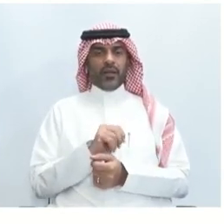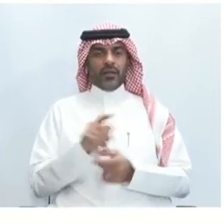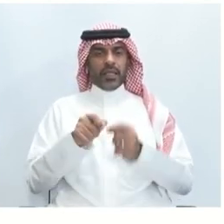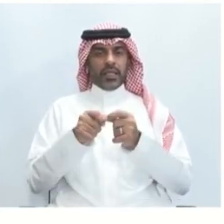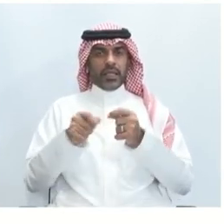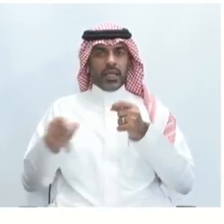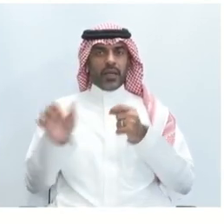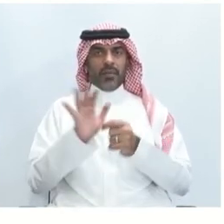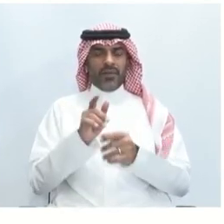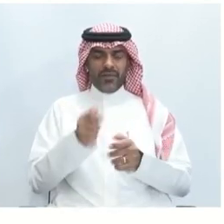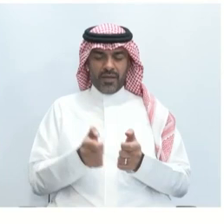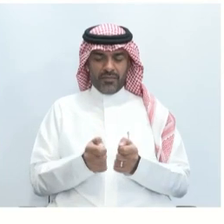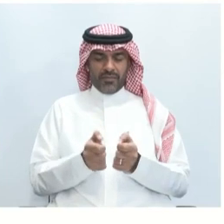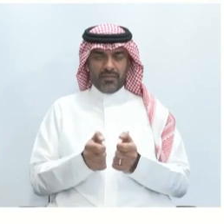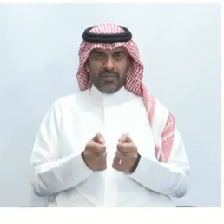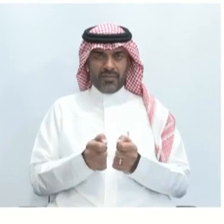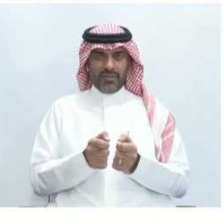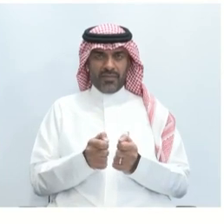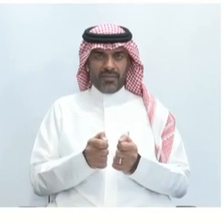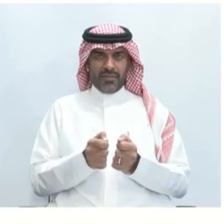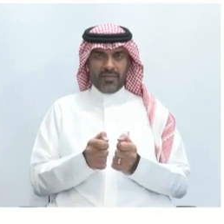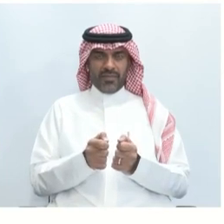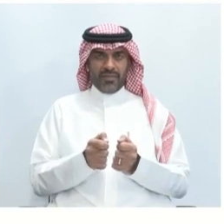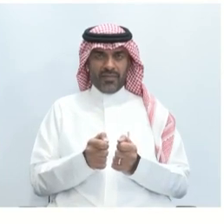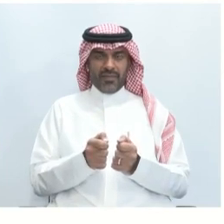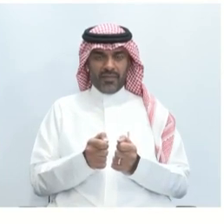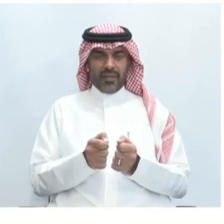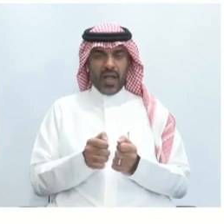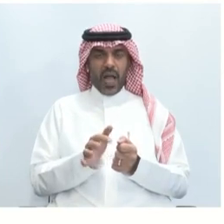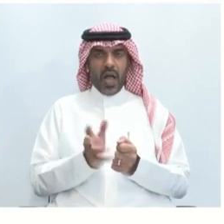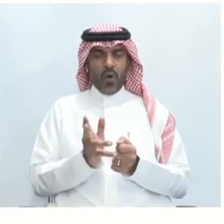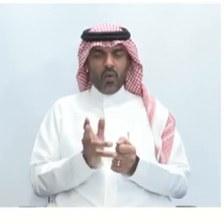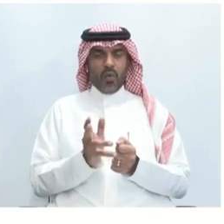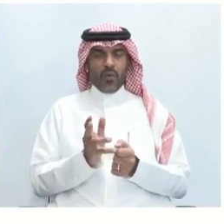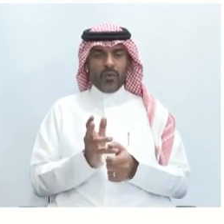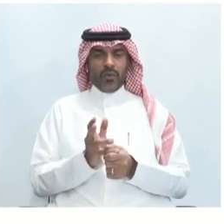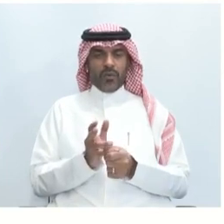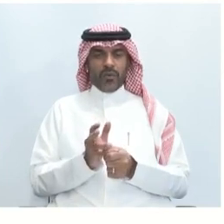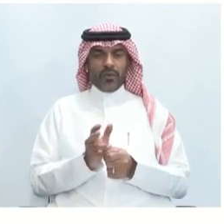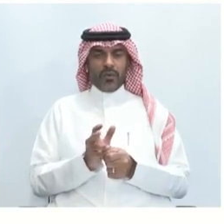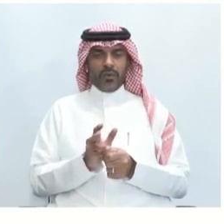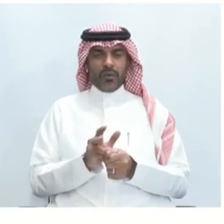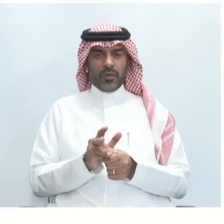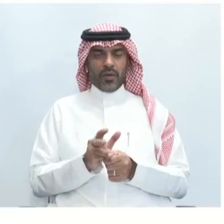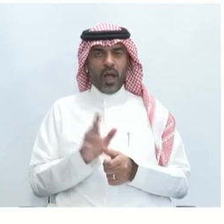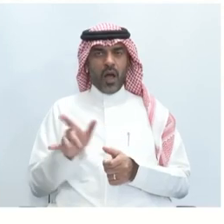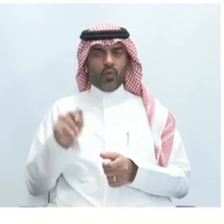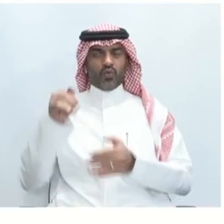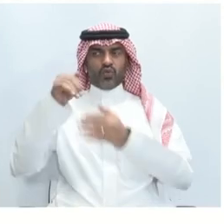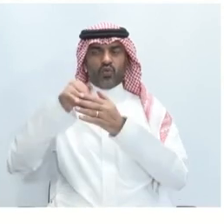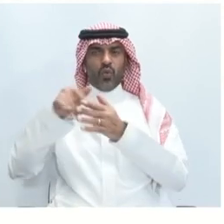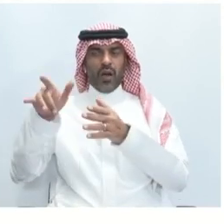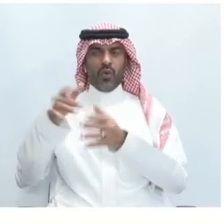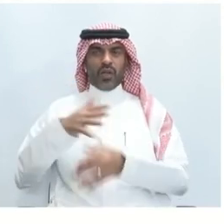بها من خلال اللاسلكي الكنترول او ممكن يستخدم في او تكون موجوده فيها اجهزه استشعار خاصه